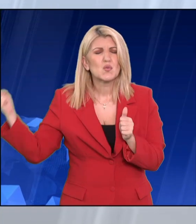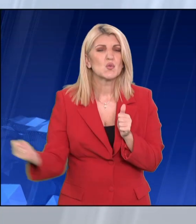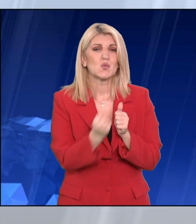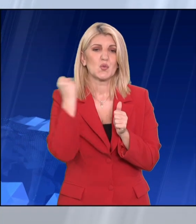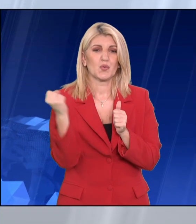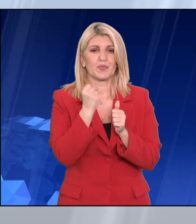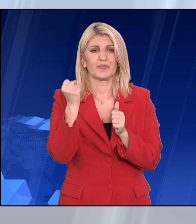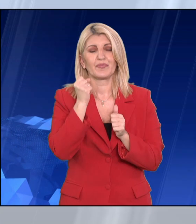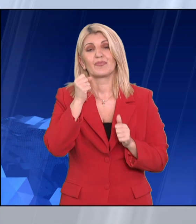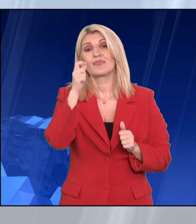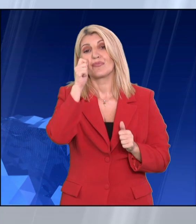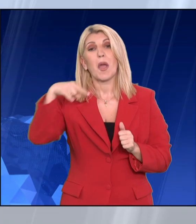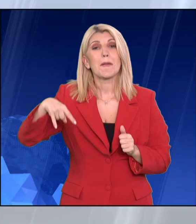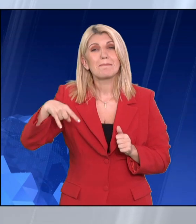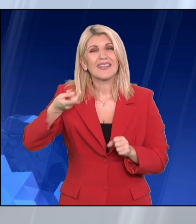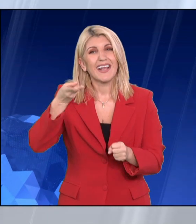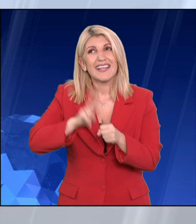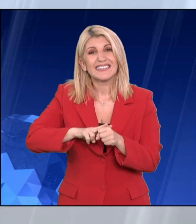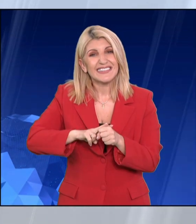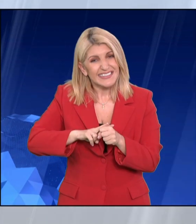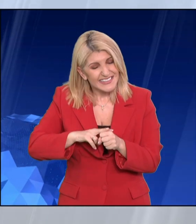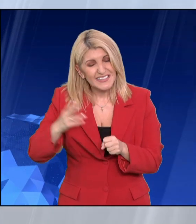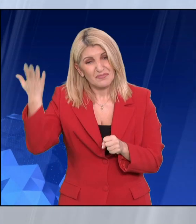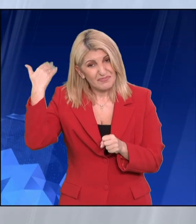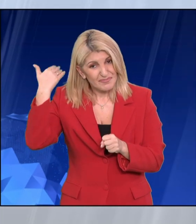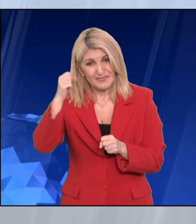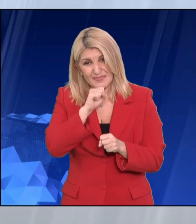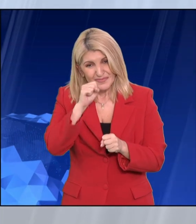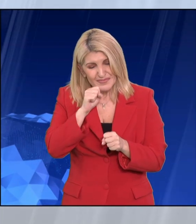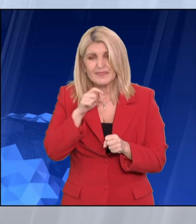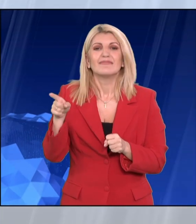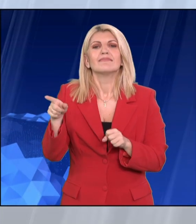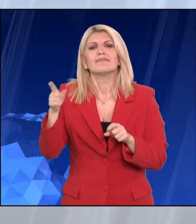Τον Παντελίδη τον είχε σαν γιο του, γιατί λέει του θύμιζε τον εαυτό του όταν ήταν μικρός.